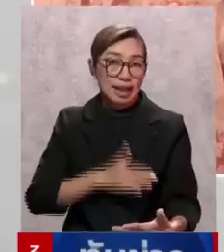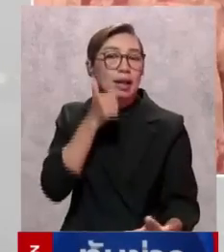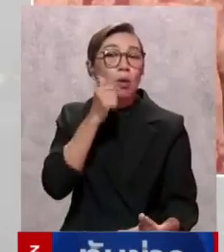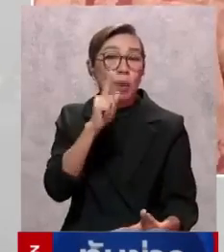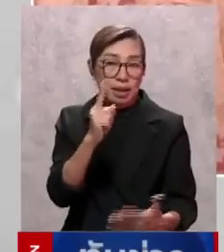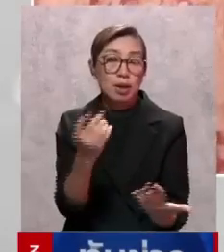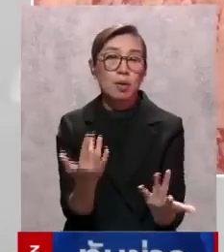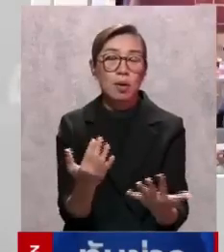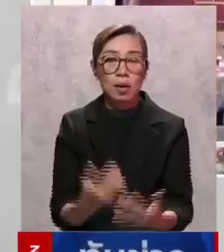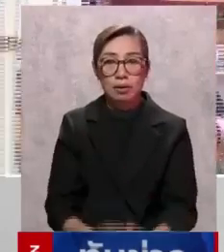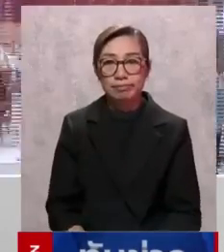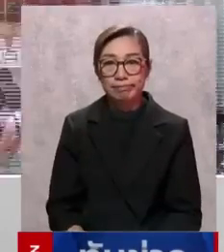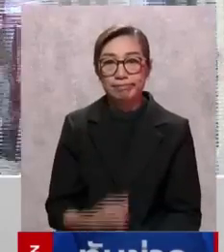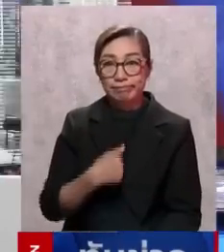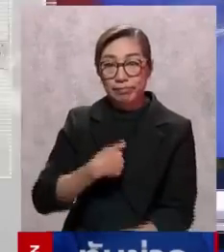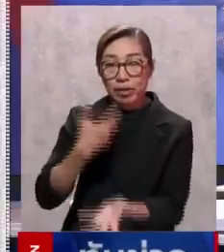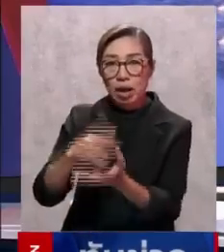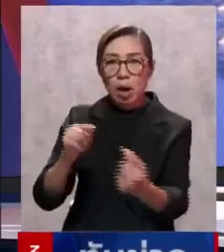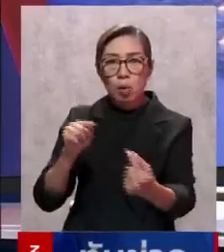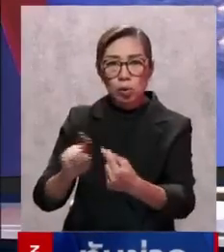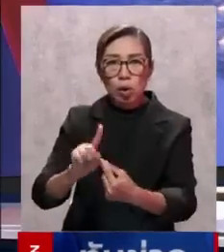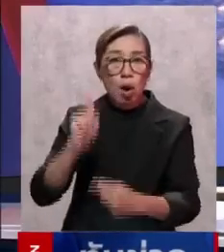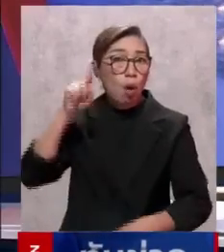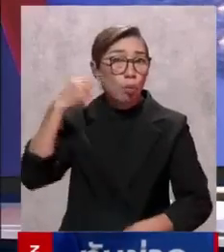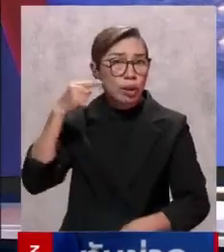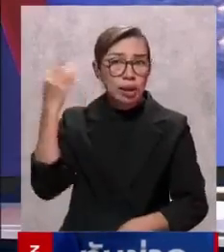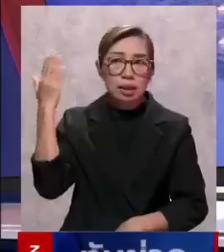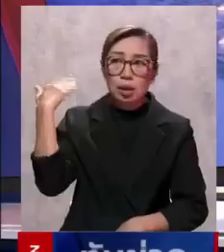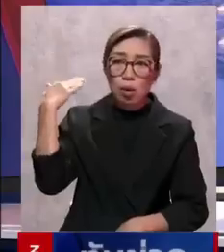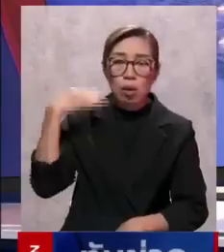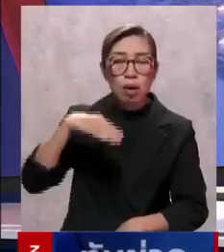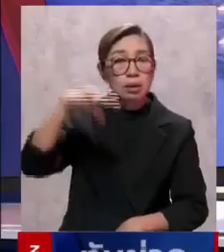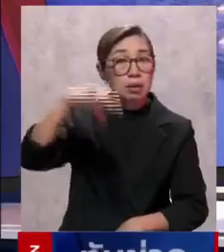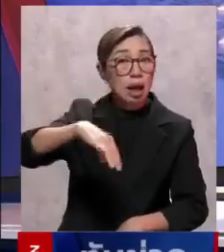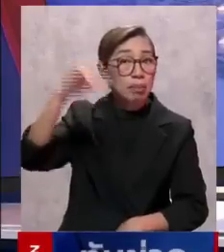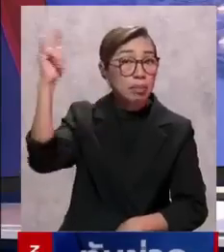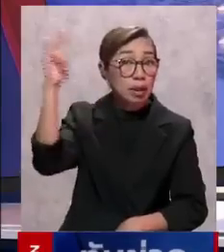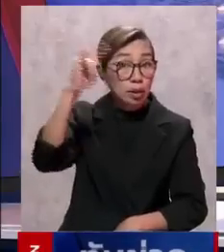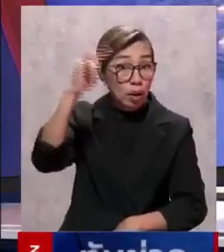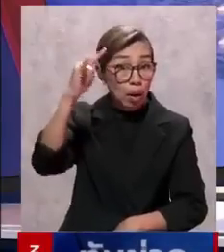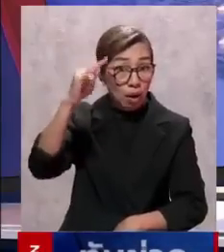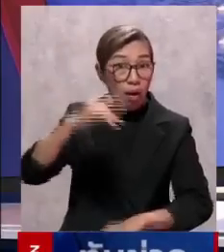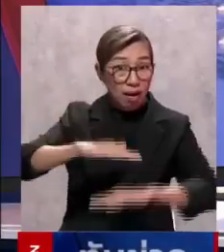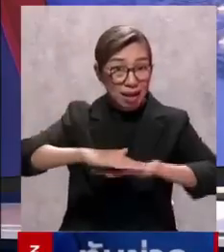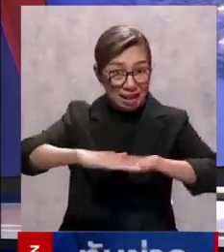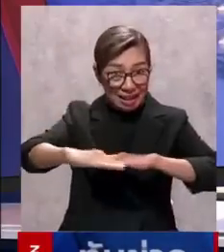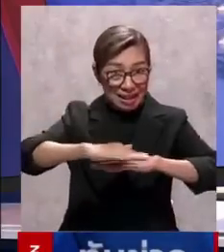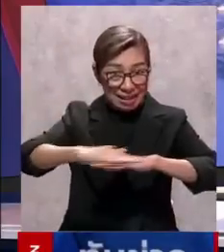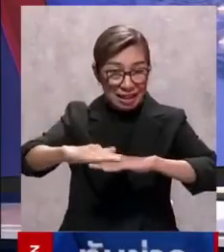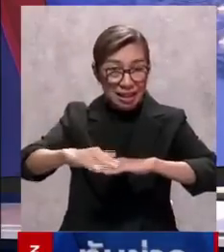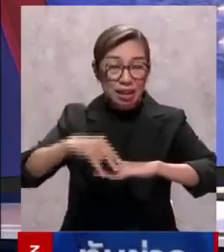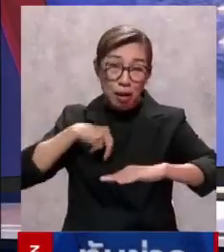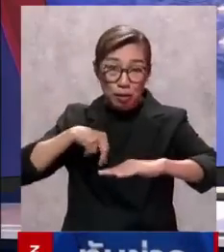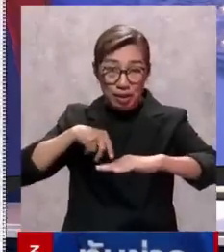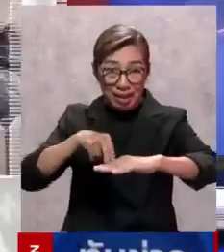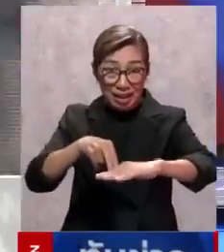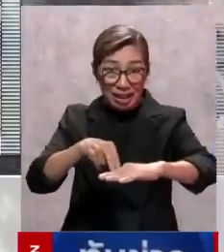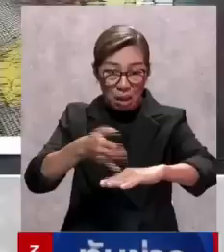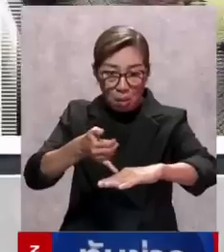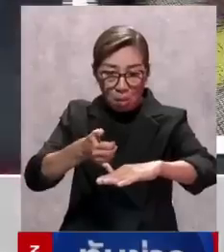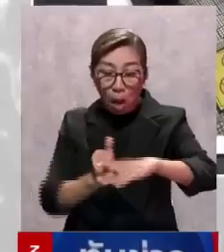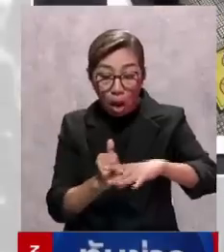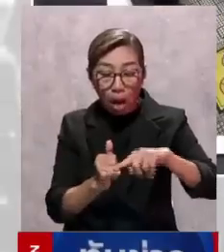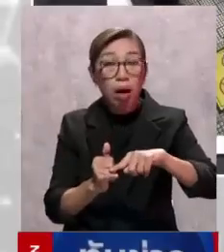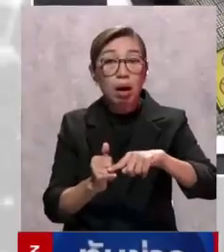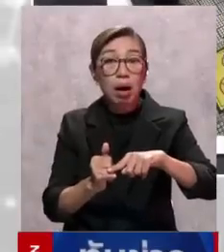คุณผู้ชมคะไปอัปเดตอาการของผู้โดยสารหญิงกันหน่อยนะคะที่ไปใช้บริการที่ท่าอากาศยานดอนเมืองแล้วปรากฏว่าประสบอุบั